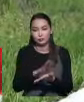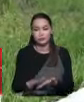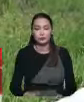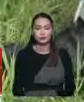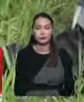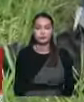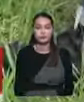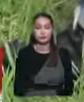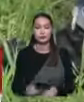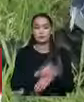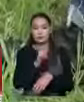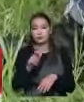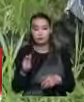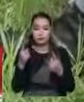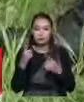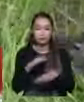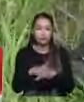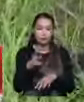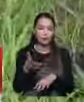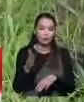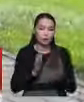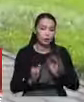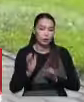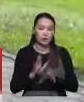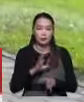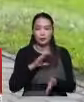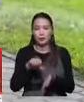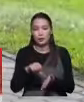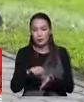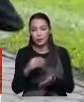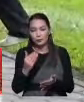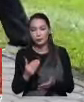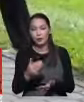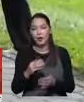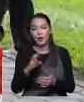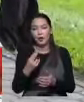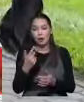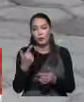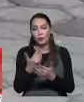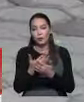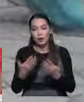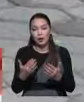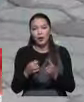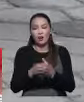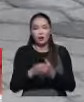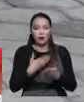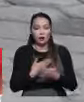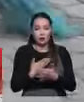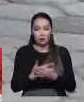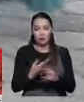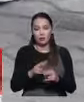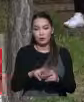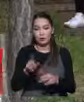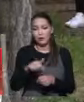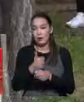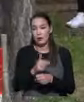Игі бастамаға іргелі оқу орнының 3000-ден астам студенті қатысқан, бұл жолы әлеуметтік-гуманитарлық ғылымдар факультетінің белсенді жастары бас ғимарат төңірегін